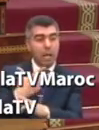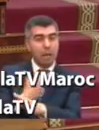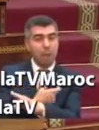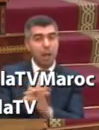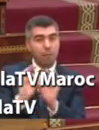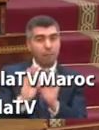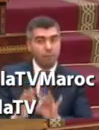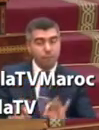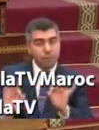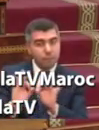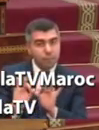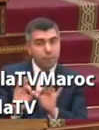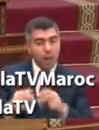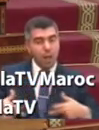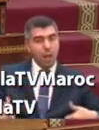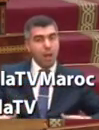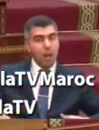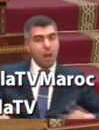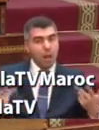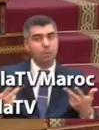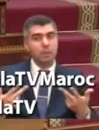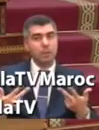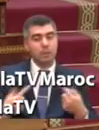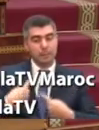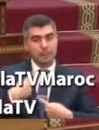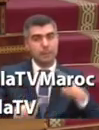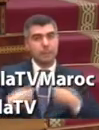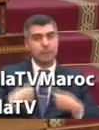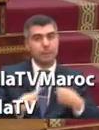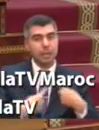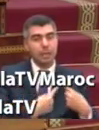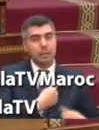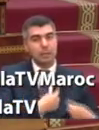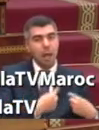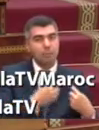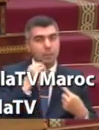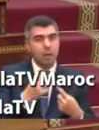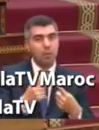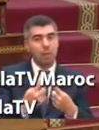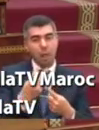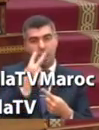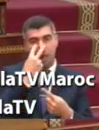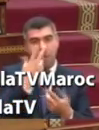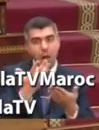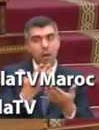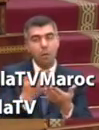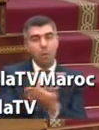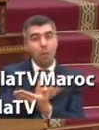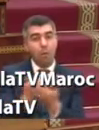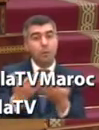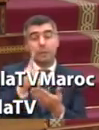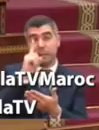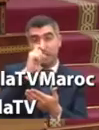يعني القصور الكلوي، تصلب الشرايين، تدمير شبكة العين مما يؤدي إلى العمى،